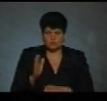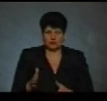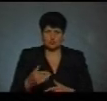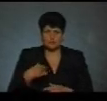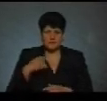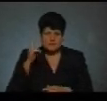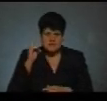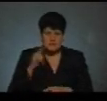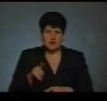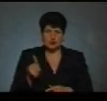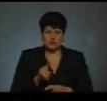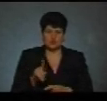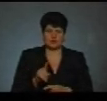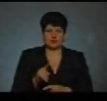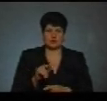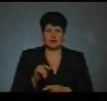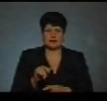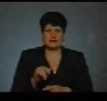що настоятель УПЦ